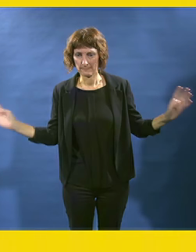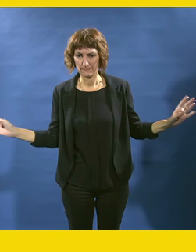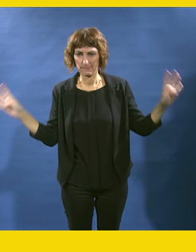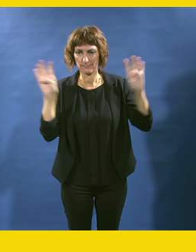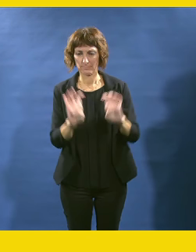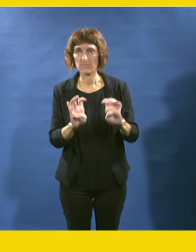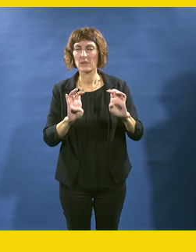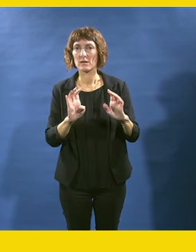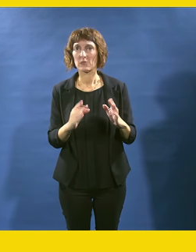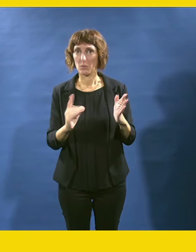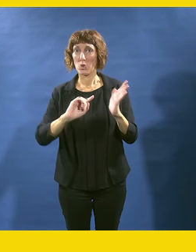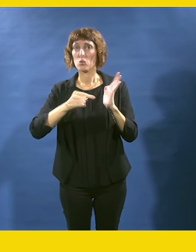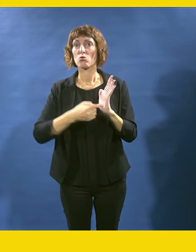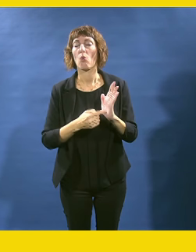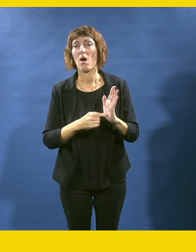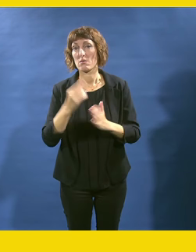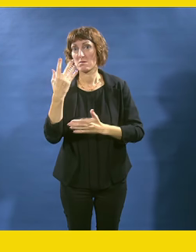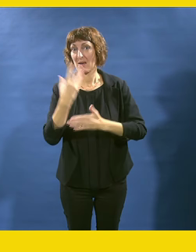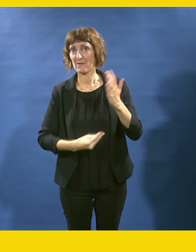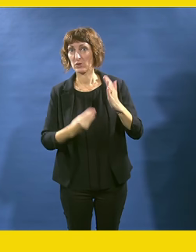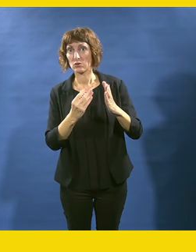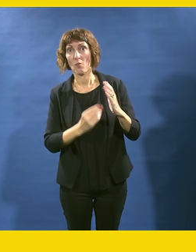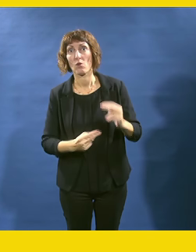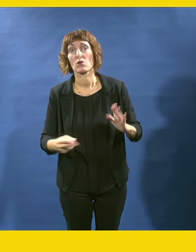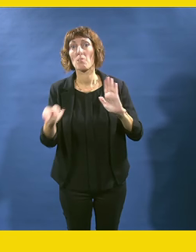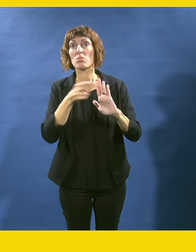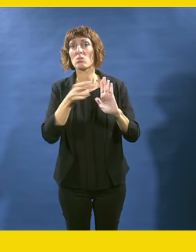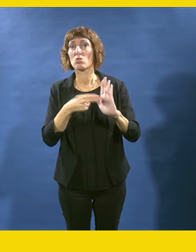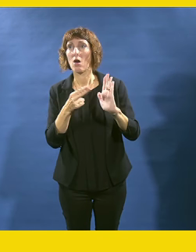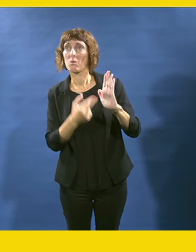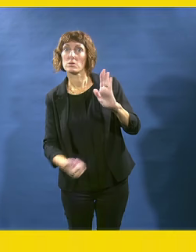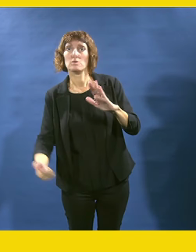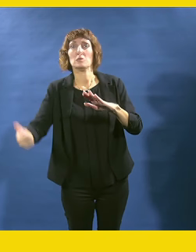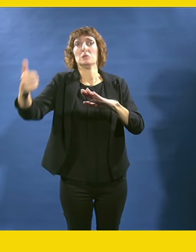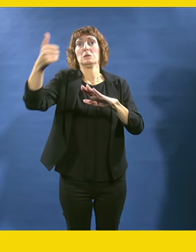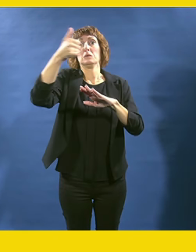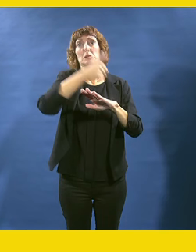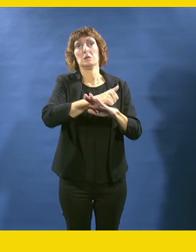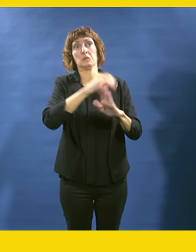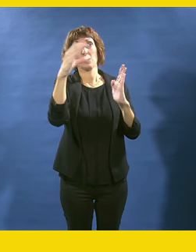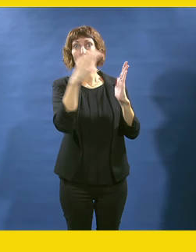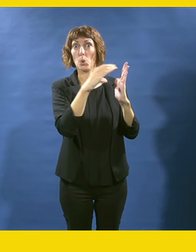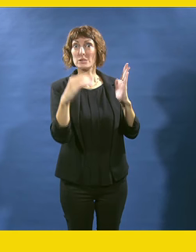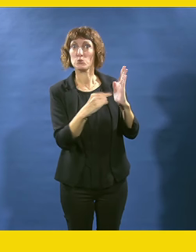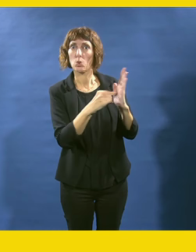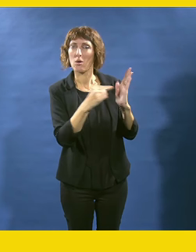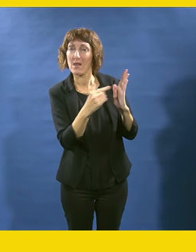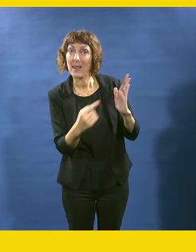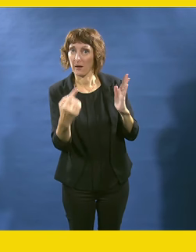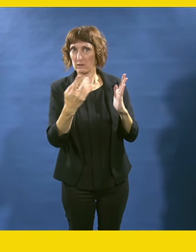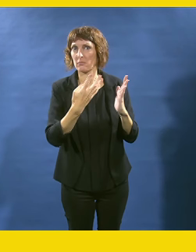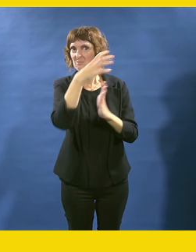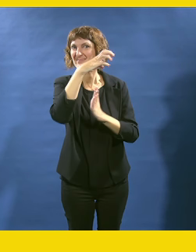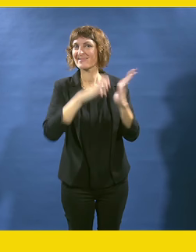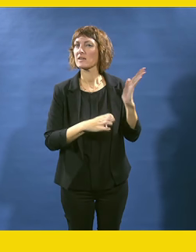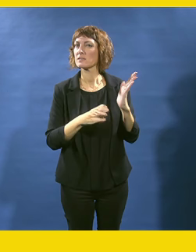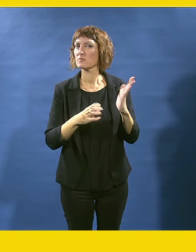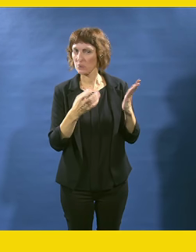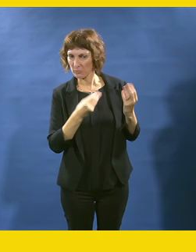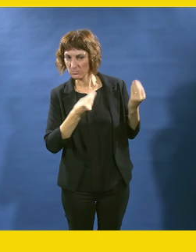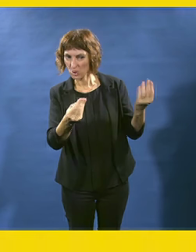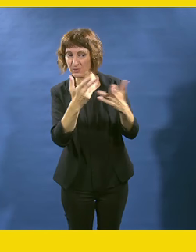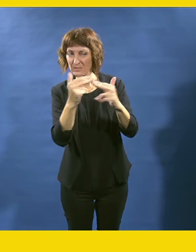au sommet de la hiérarchie des normes, dans le texte qui définit notre contrat social, ce que nous sommes comme